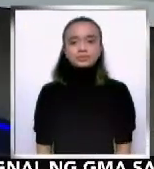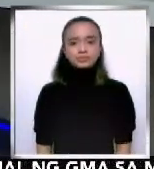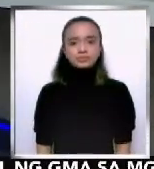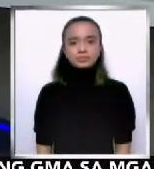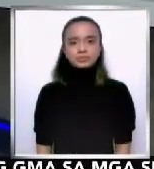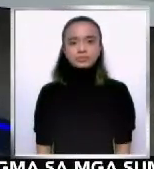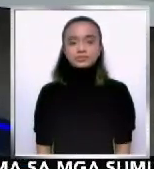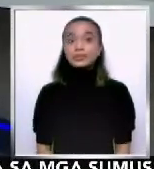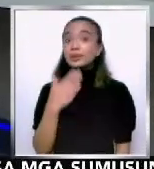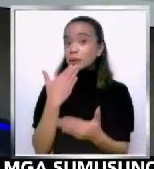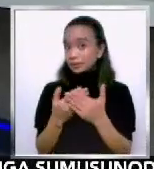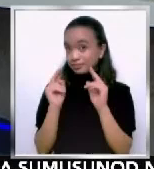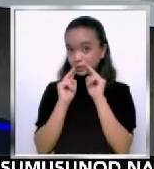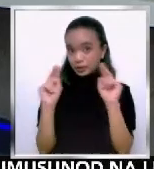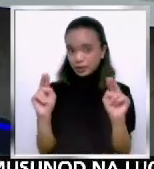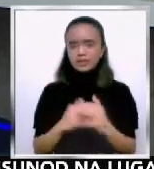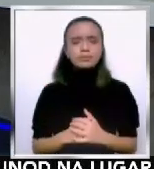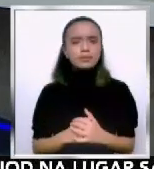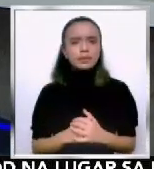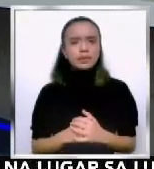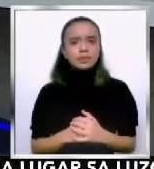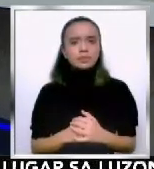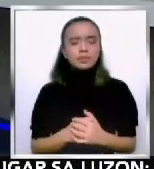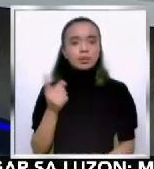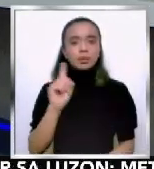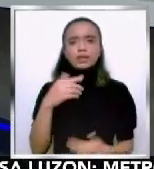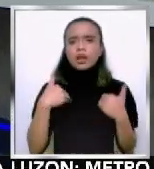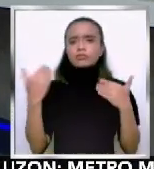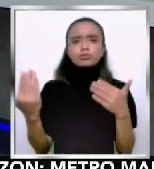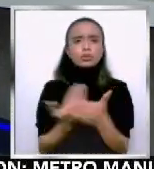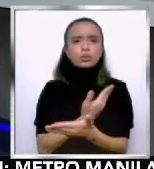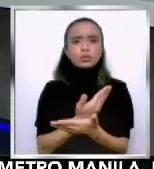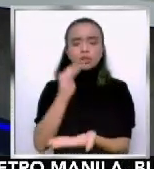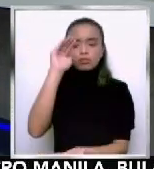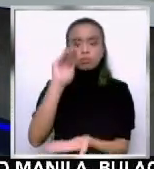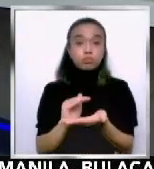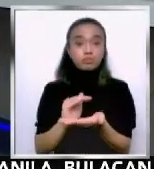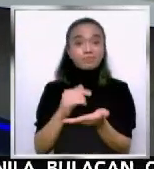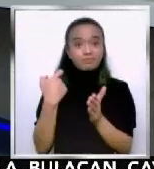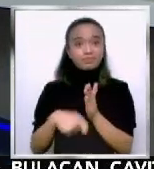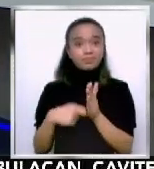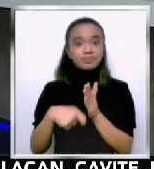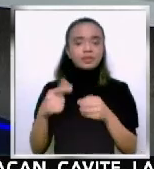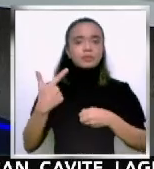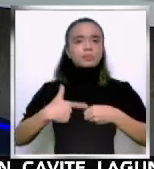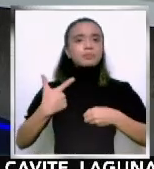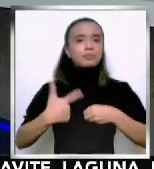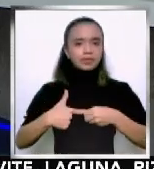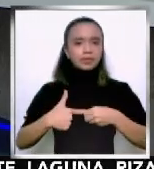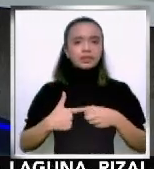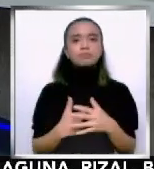Good news mga kapuso, magpapatupad ng panibagong rollback sa presyo ng produktong petrolyo mga kumpanya ng